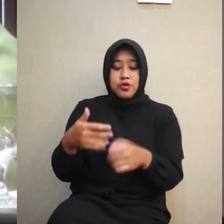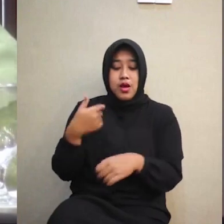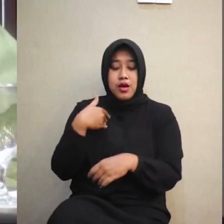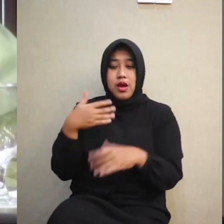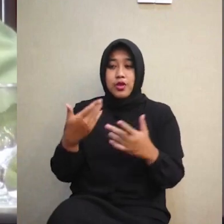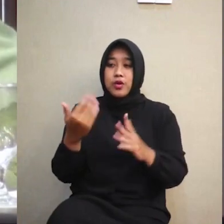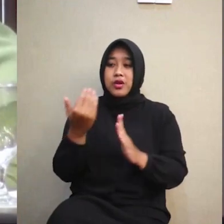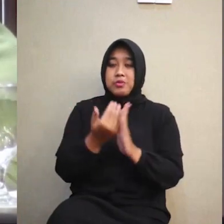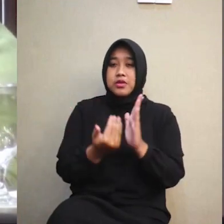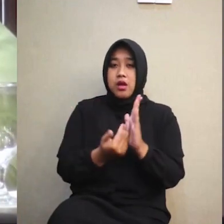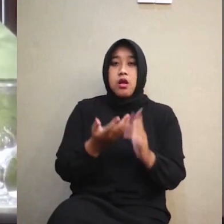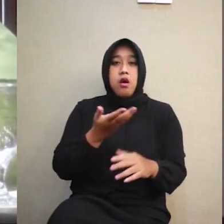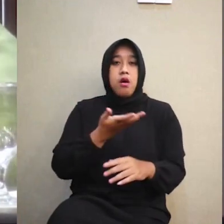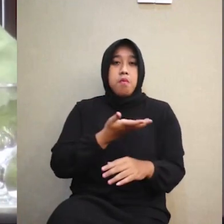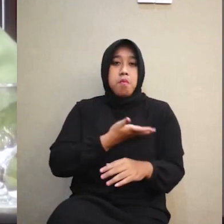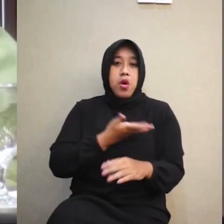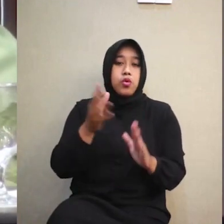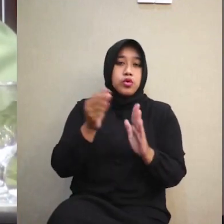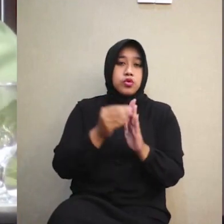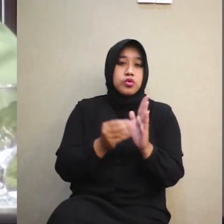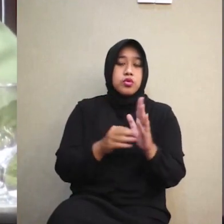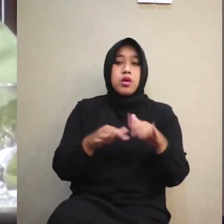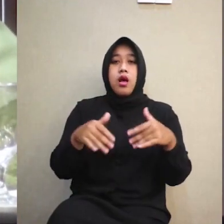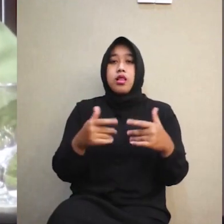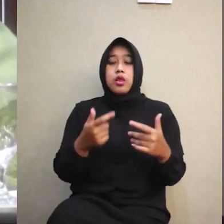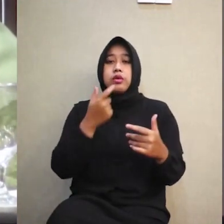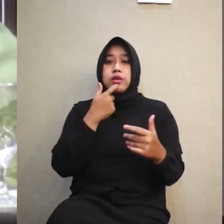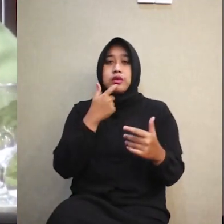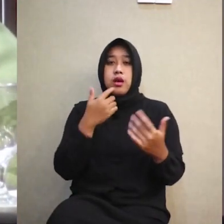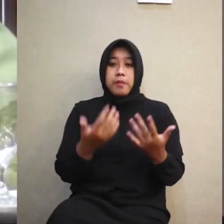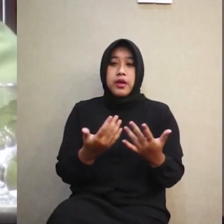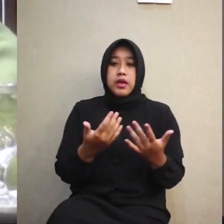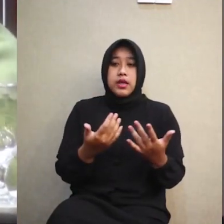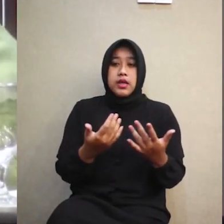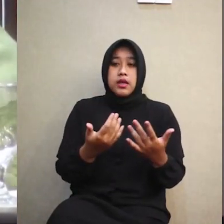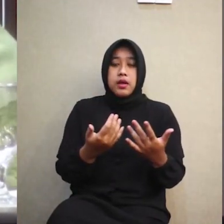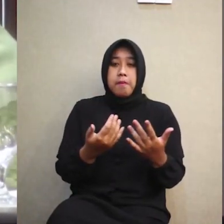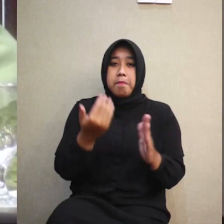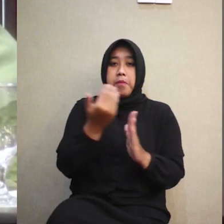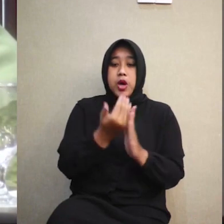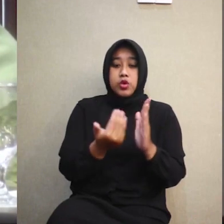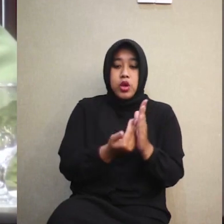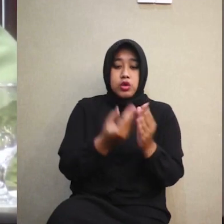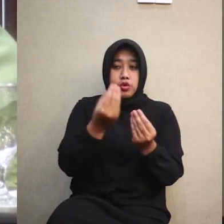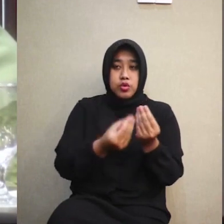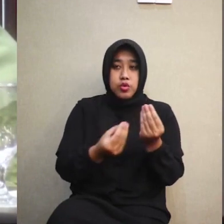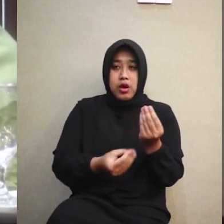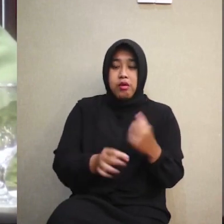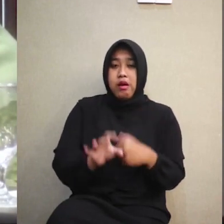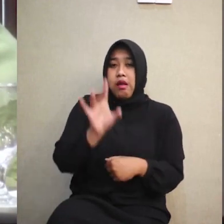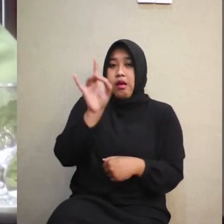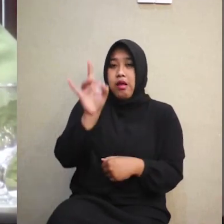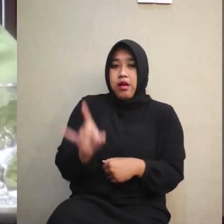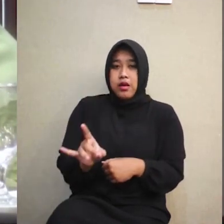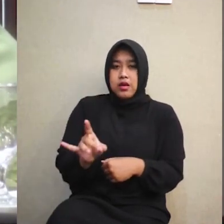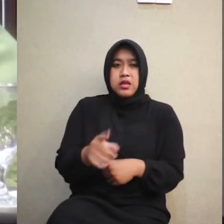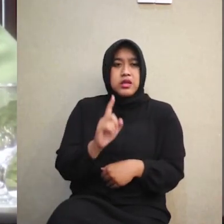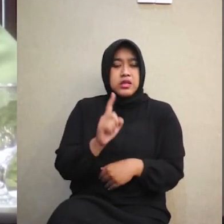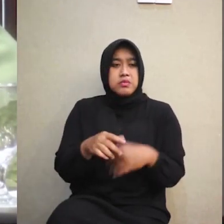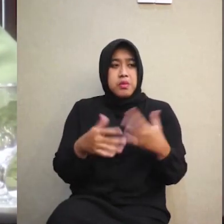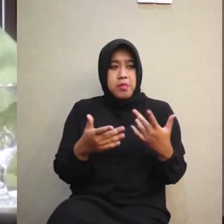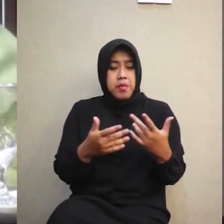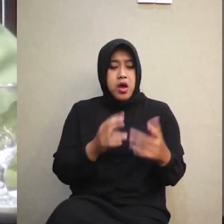kebijakan yang akan disusun maupun apa ya peraturan turunan dan yang lain sebagainya karena kalau